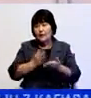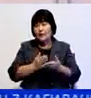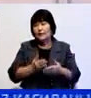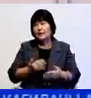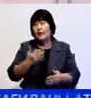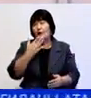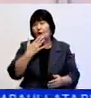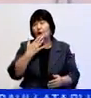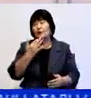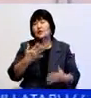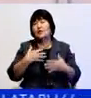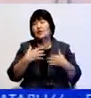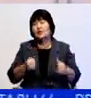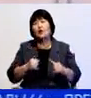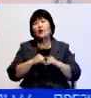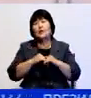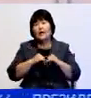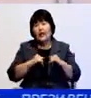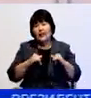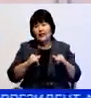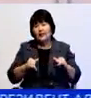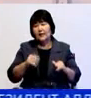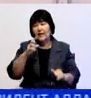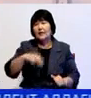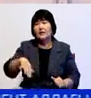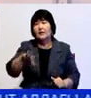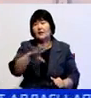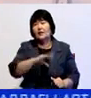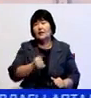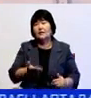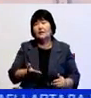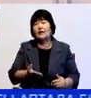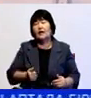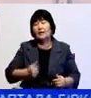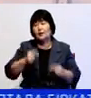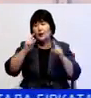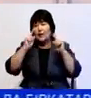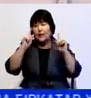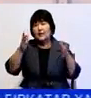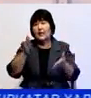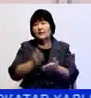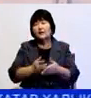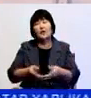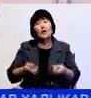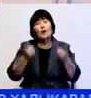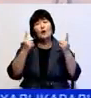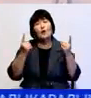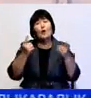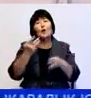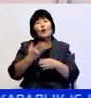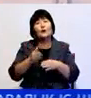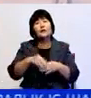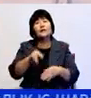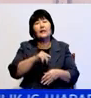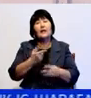ұлттың денсаулығын нығайтатын, елдің абырын асқақтататын үлкен сала.